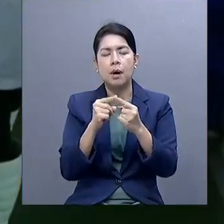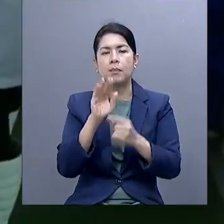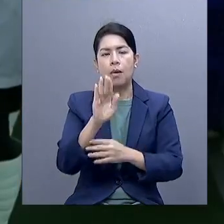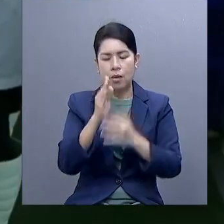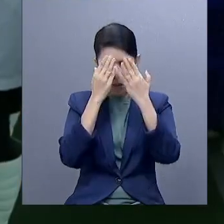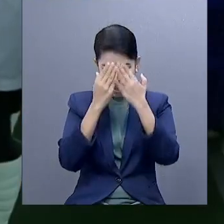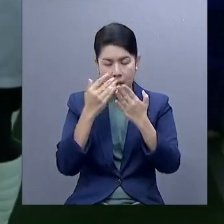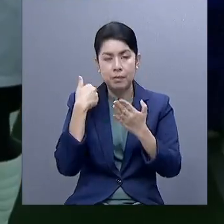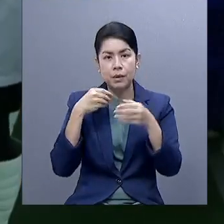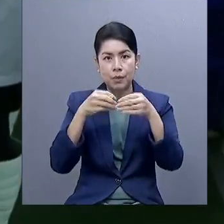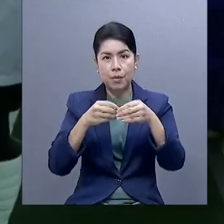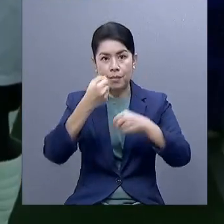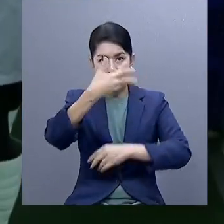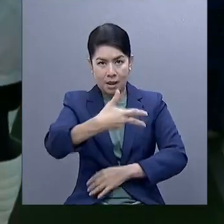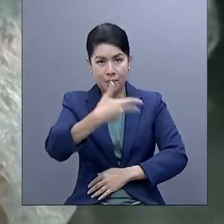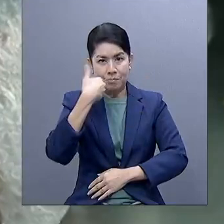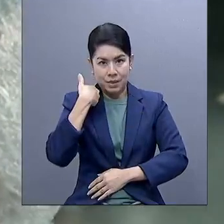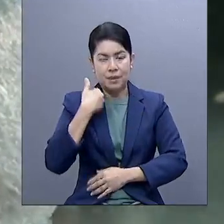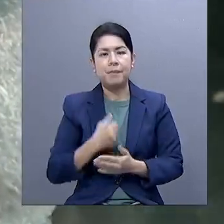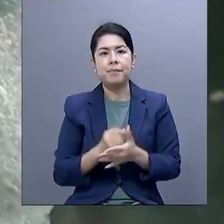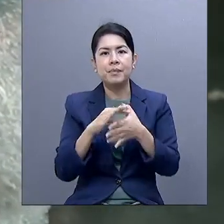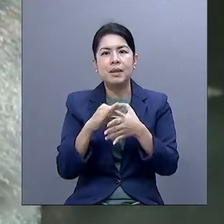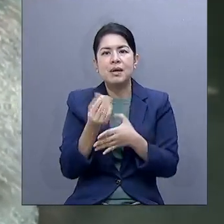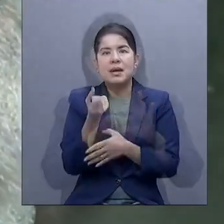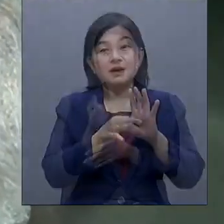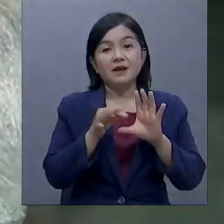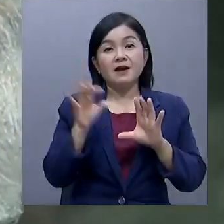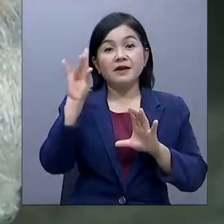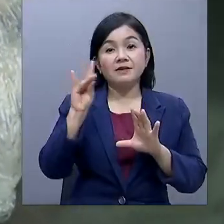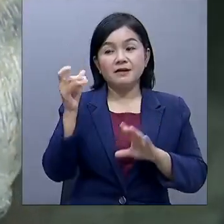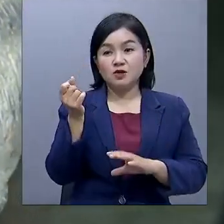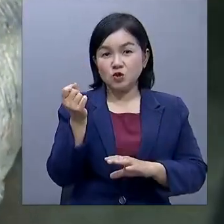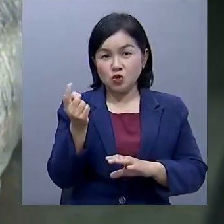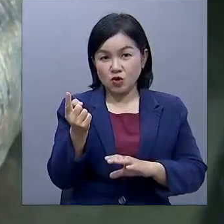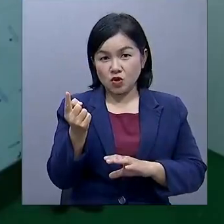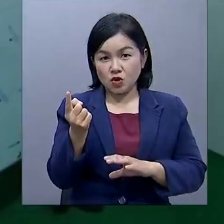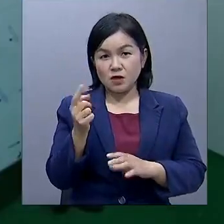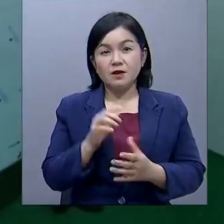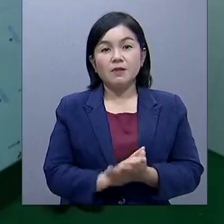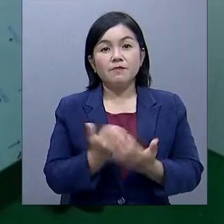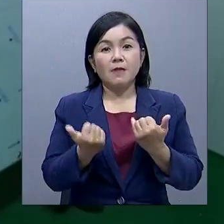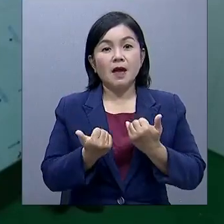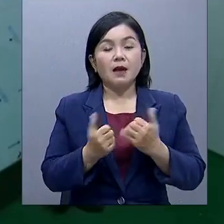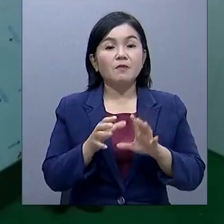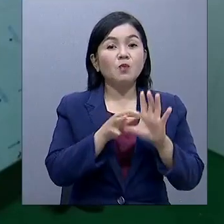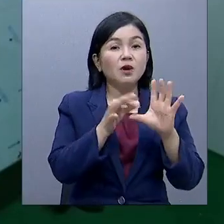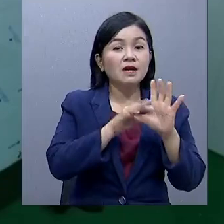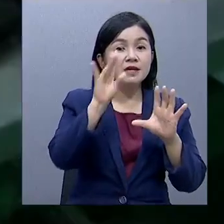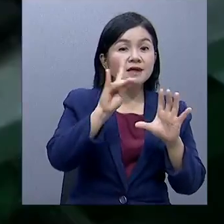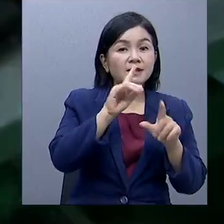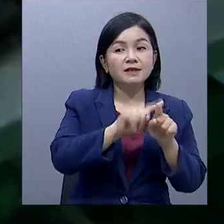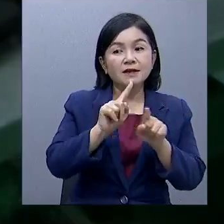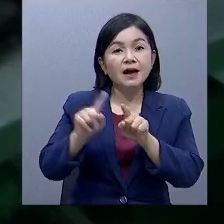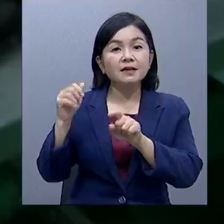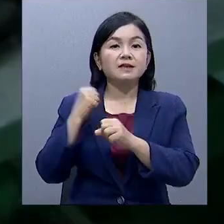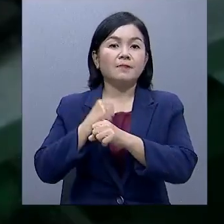ชมกลุ่มแรกก็คือกลุ่มสินค้าประเภทเนื้อสัตว์สดกลุ่มที่2ก็คือกลุ่มสินค้าประเภทผลิตภัณฑ์แปรรูปจากเนื้อสัตว์และกลุ่มที่3ก็คือ